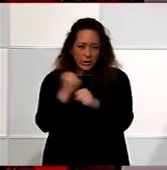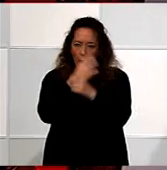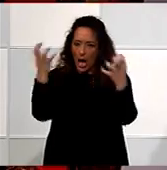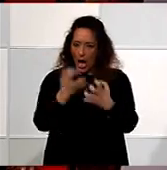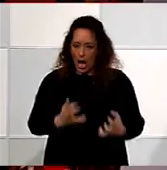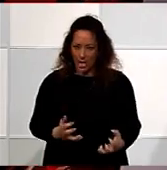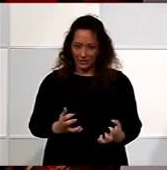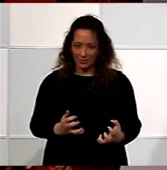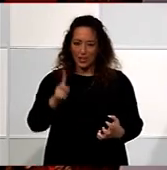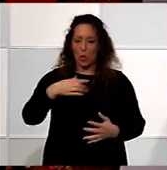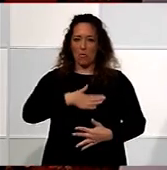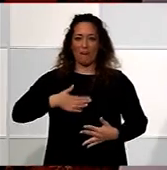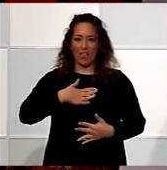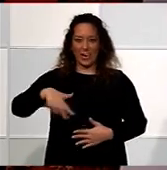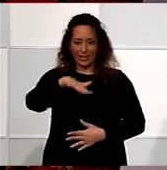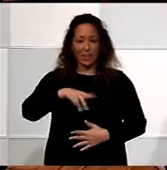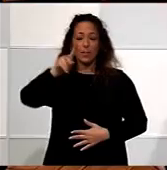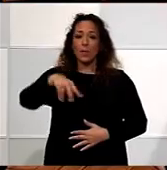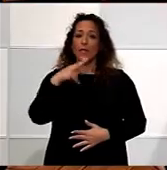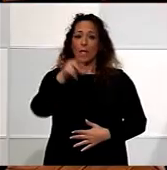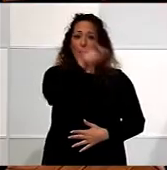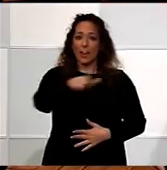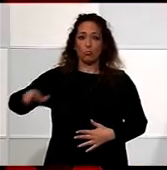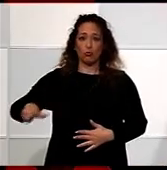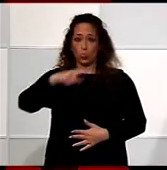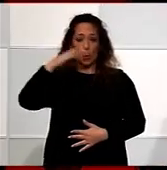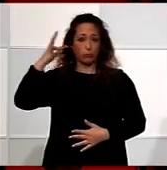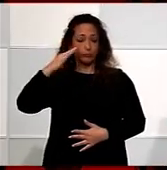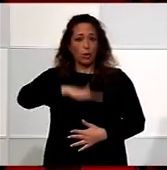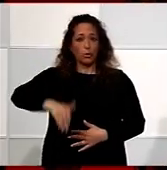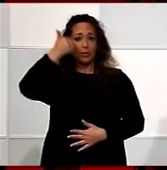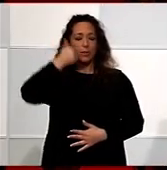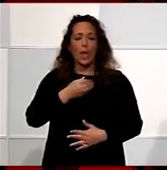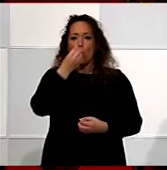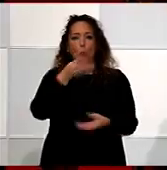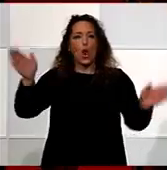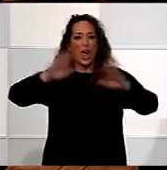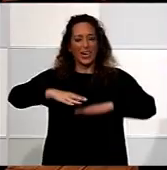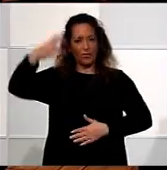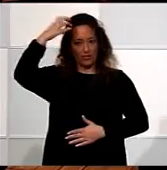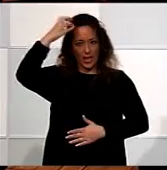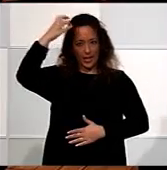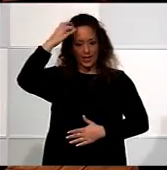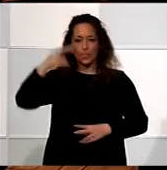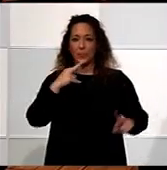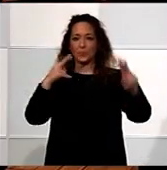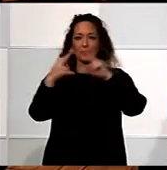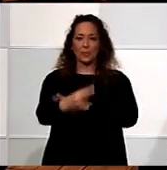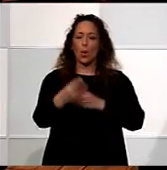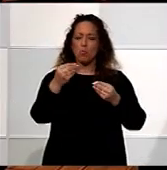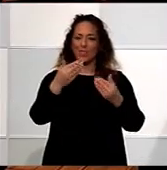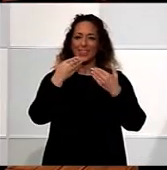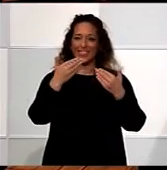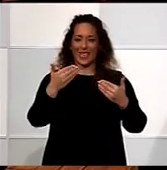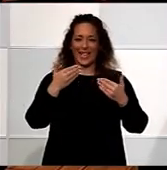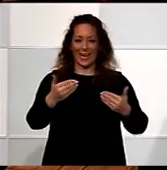moltes gràcies i molt bona nit de Reis a totes i a tots. Moltes gràcies, senyor alcalde. I ara és el moment